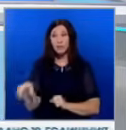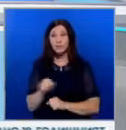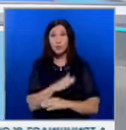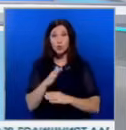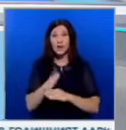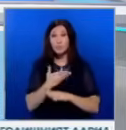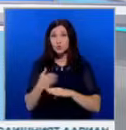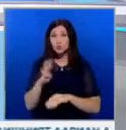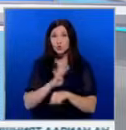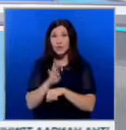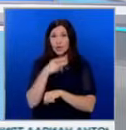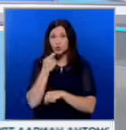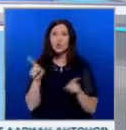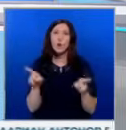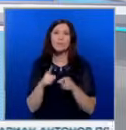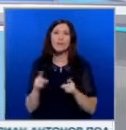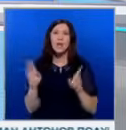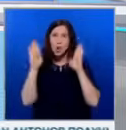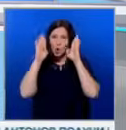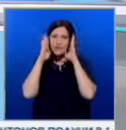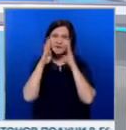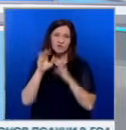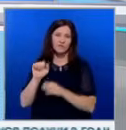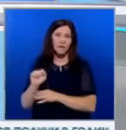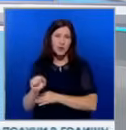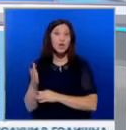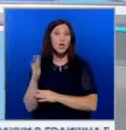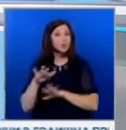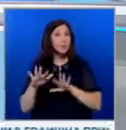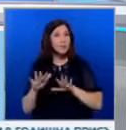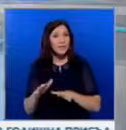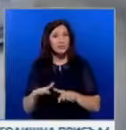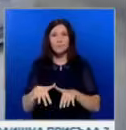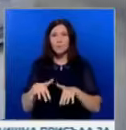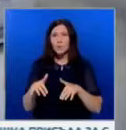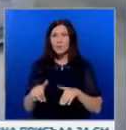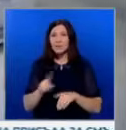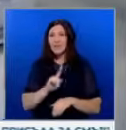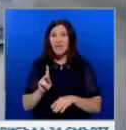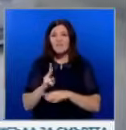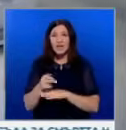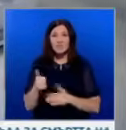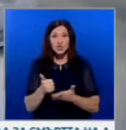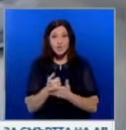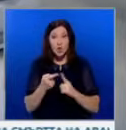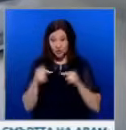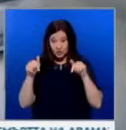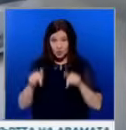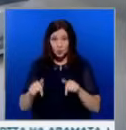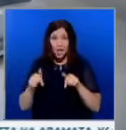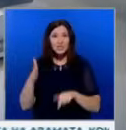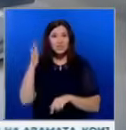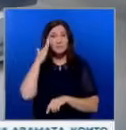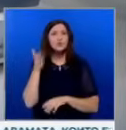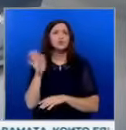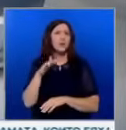продължилото 14 години управление на консервативната партия. И още нещо. В парламента да не влязат 16 от настоящите министри